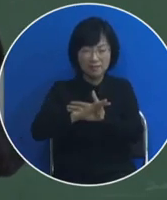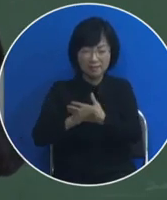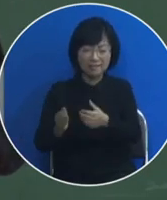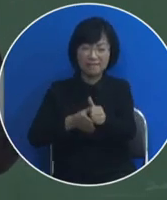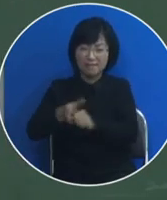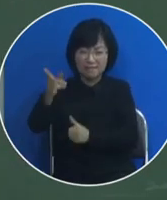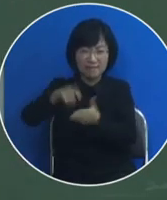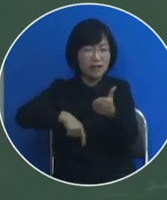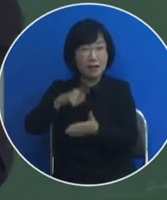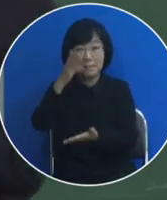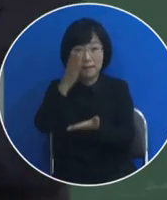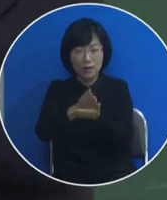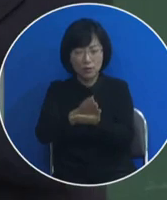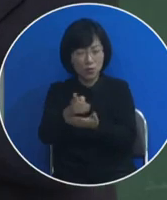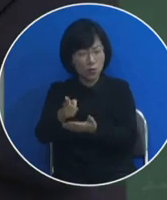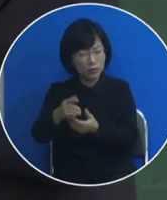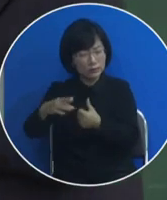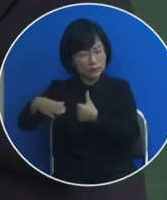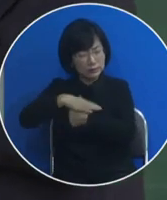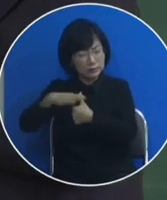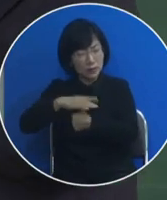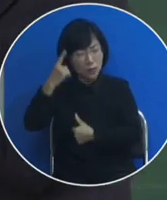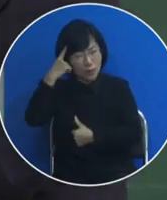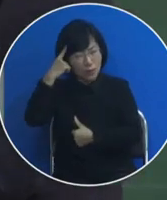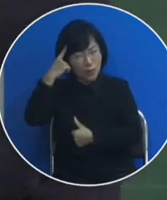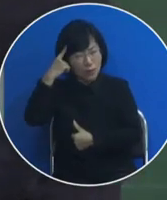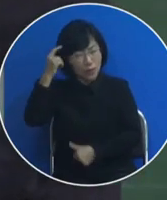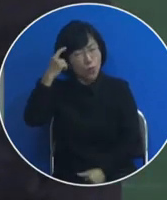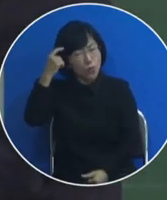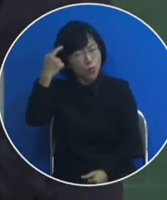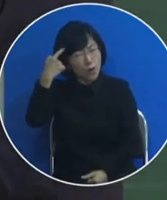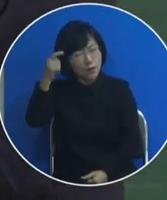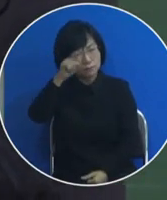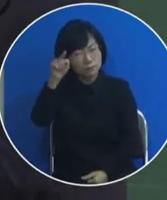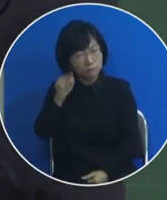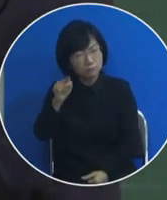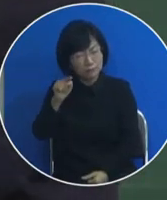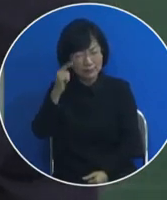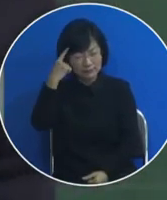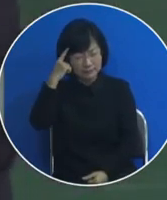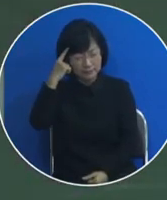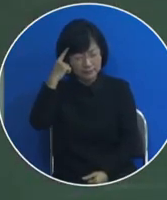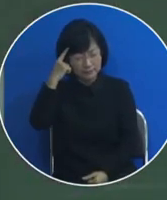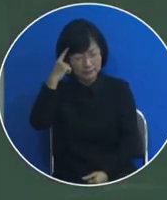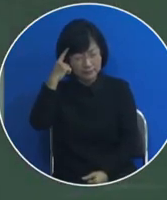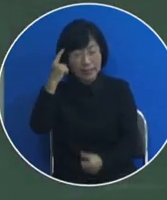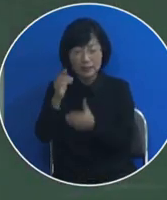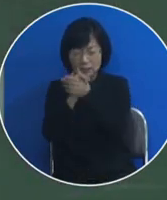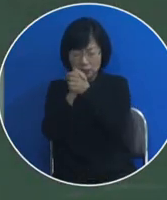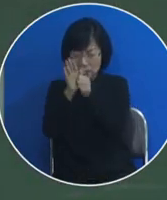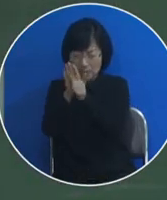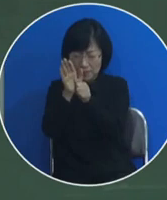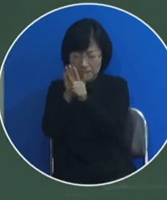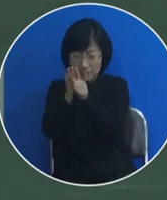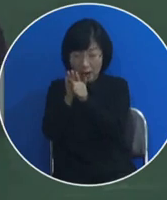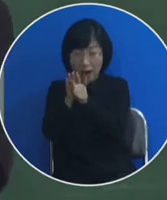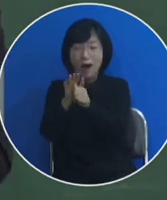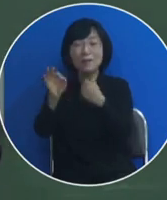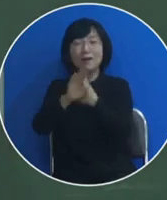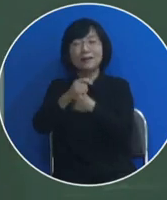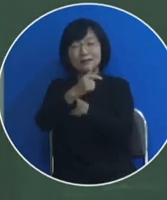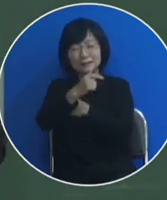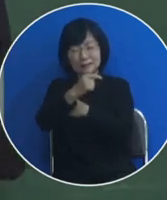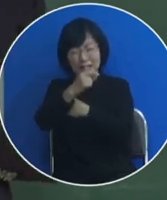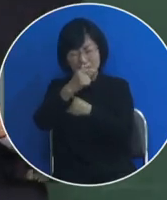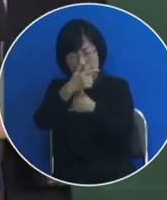people really torment us. It's an opportunity for you to really think about that person, be considerate of that person, and seek out God's blessings. 자,